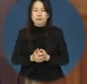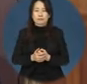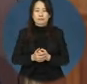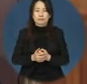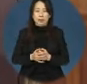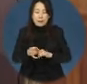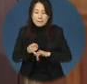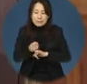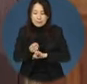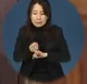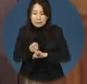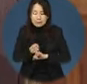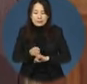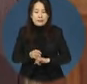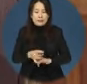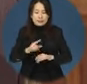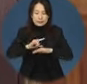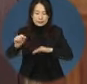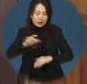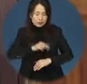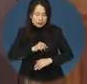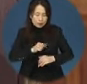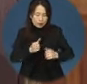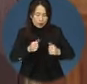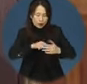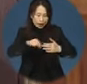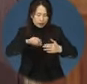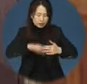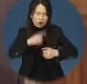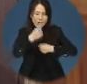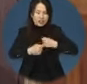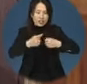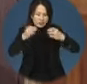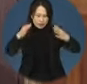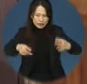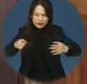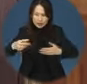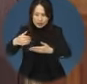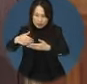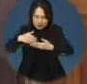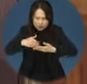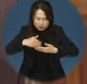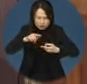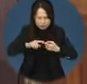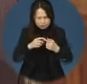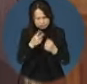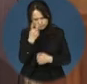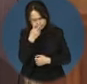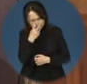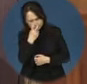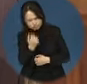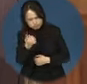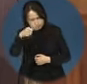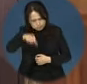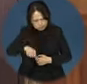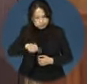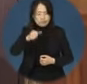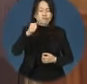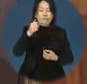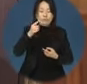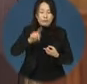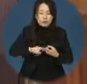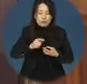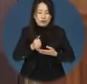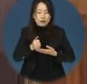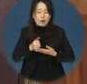이 의회에서는 일 년 안에 심사하고 그 절의 바람 건에 대해서 결론을 내려 줘야 됩니다 4 그러면 4일 의원